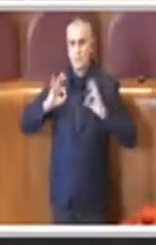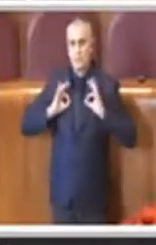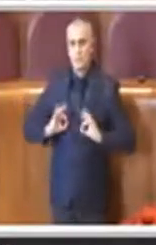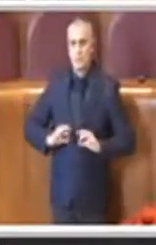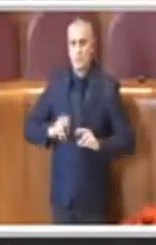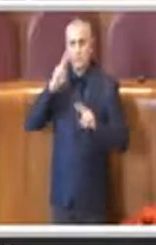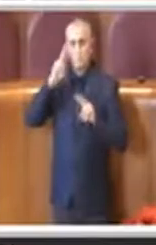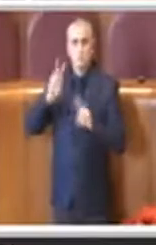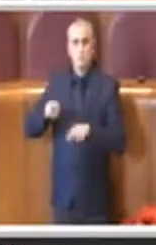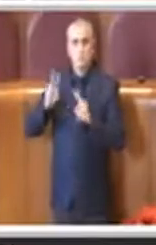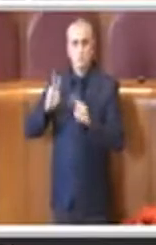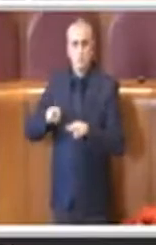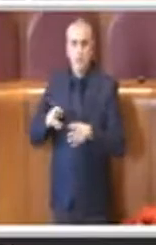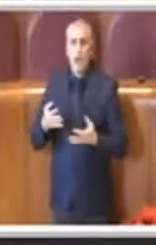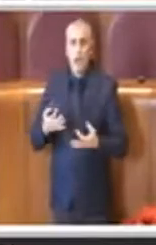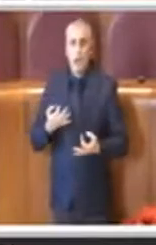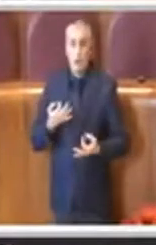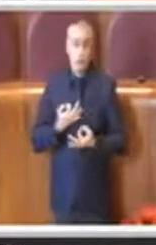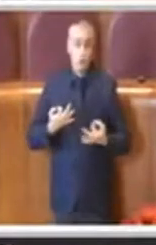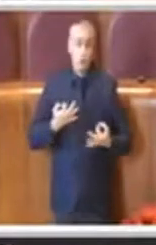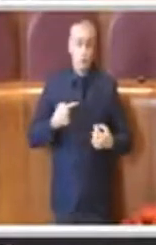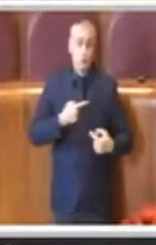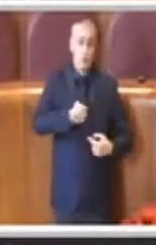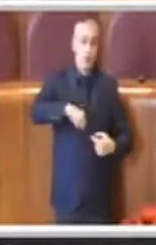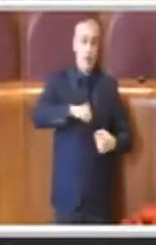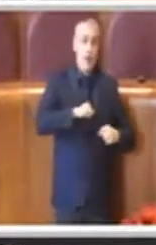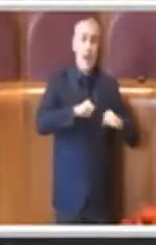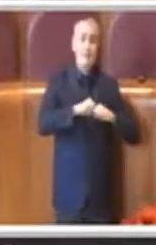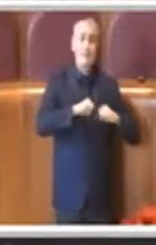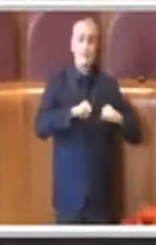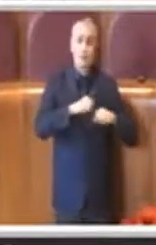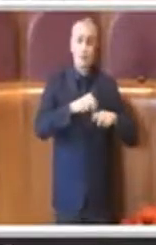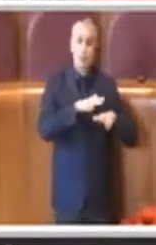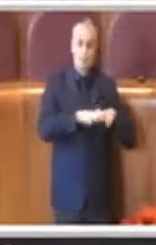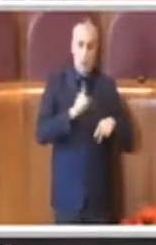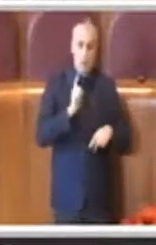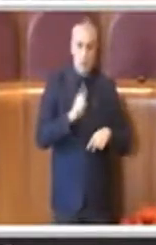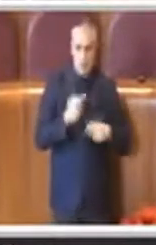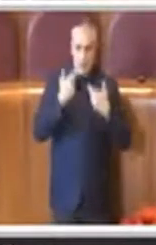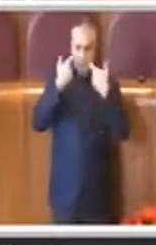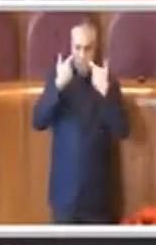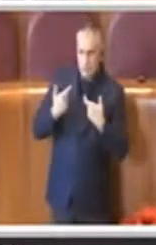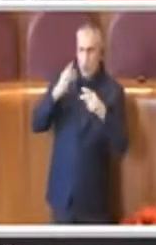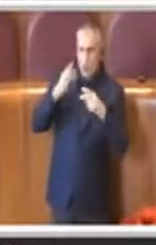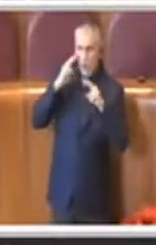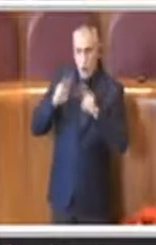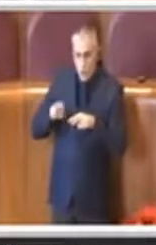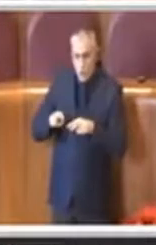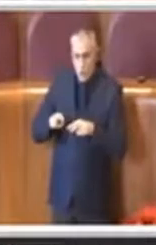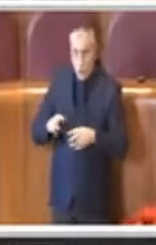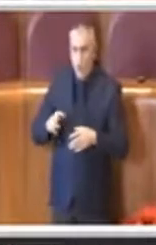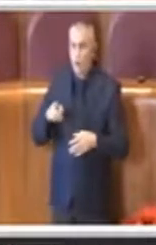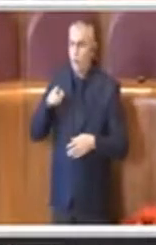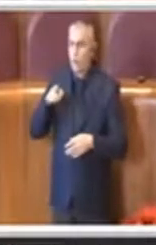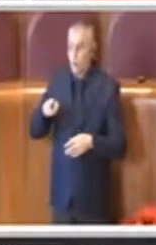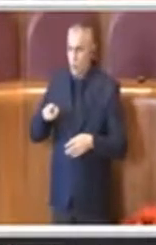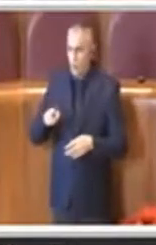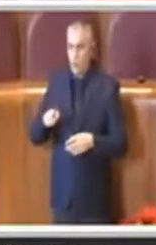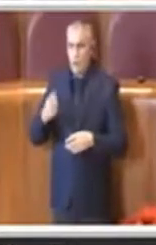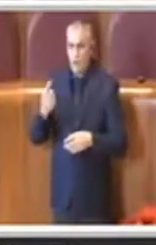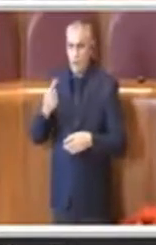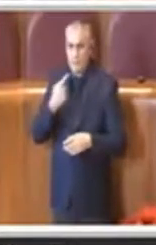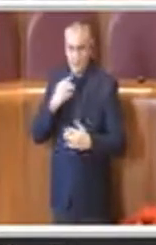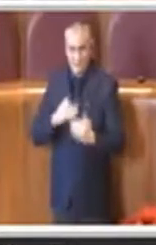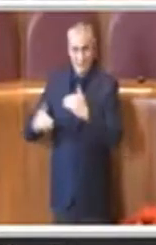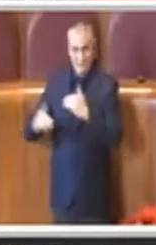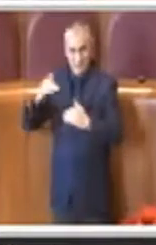ha il dovere di controllare e di vigilare che tutto venga fatto nella maniera